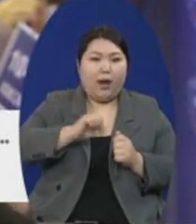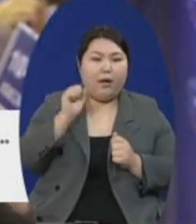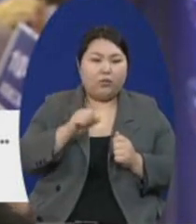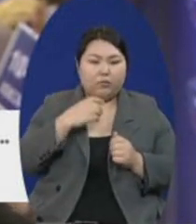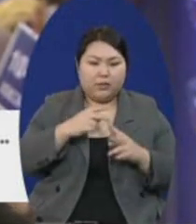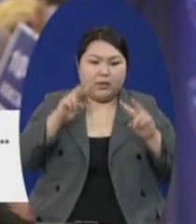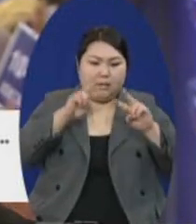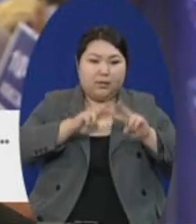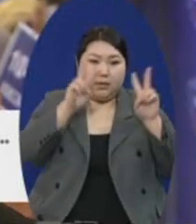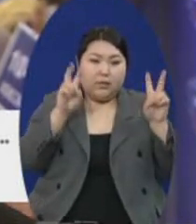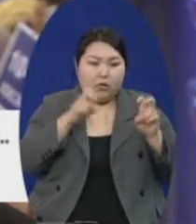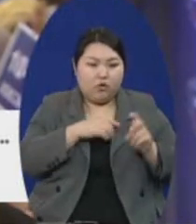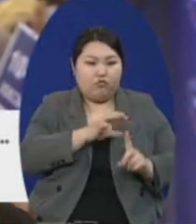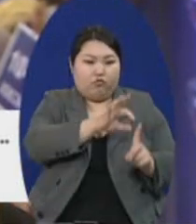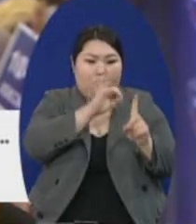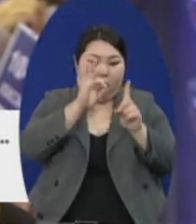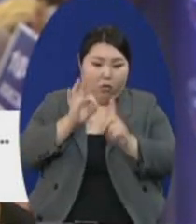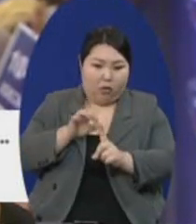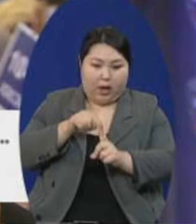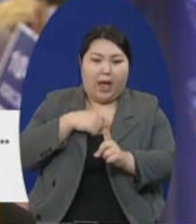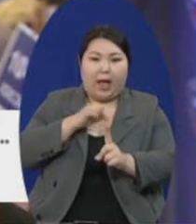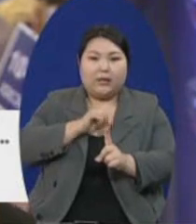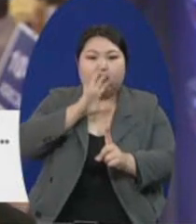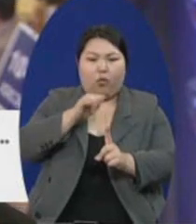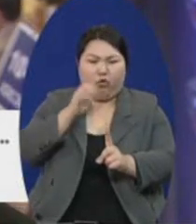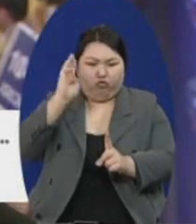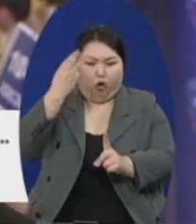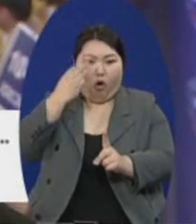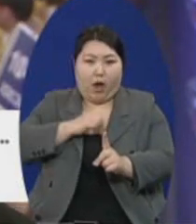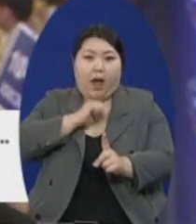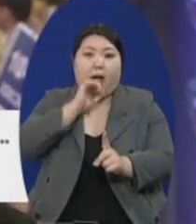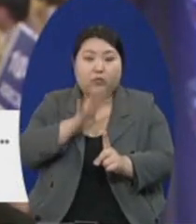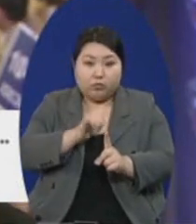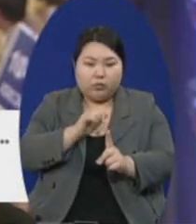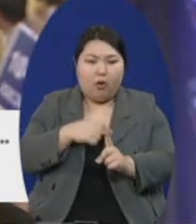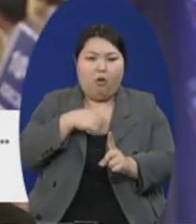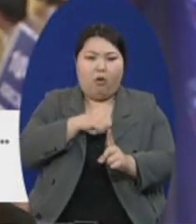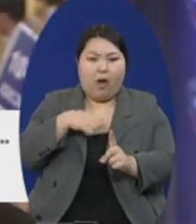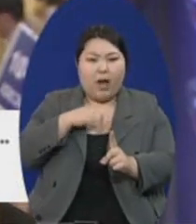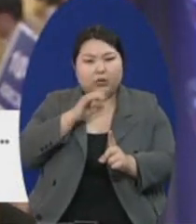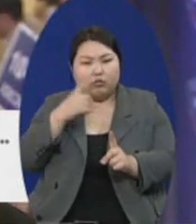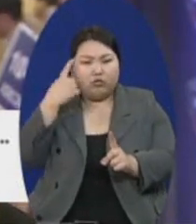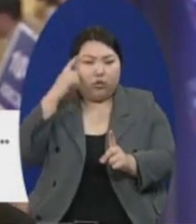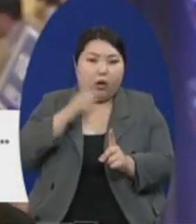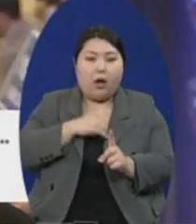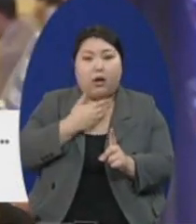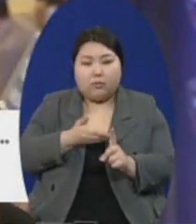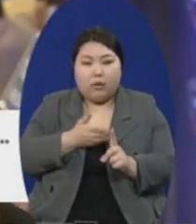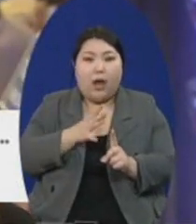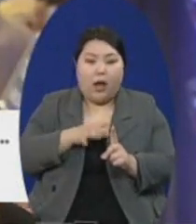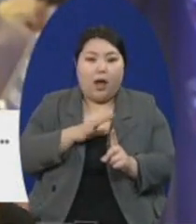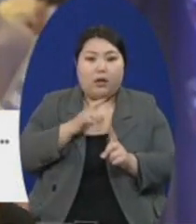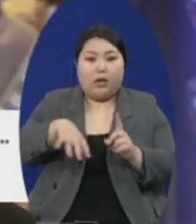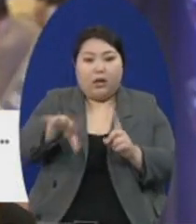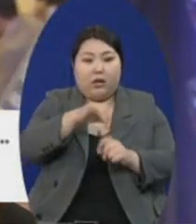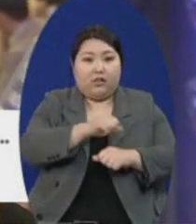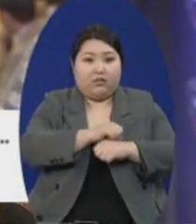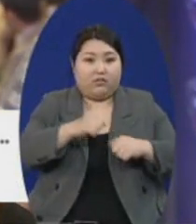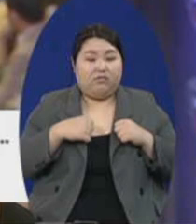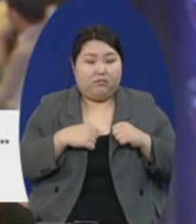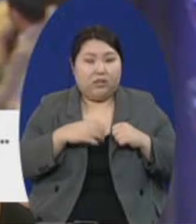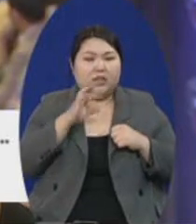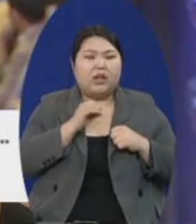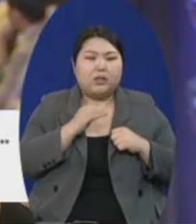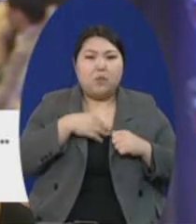сэдвээ сонгоод асуултаа тодорхойлоод өөртөө асуултаа зохиогоод тэгээд тэр асуулт ард иргэд юу гэж